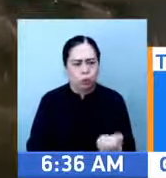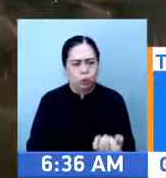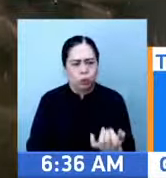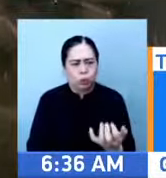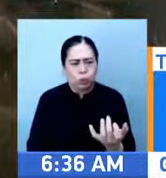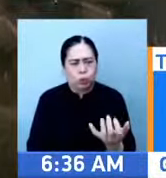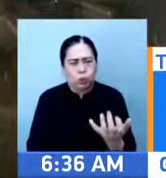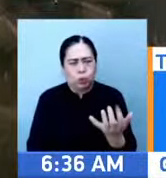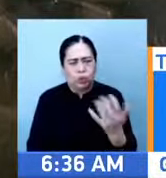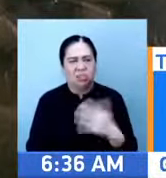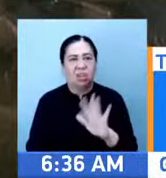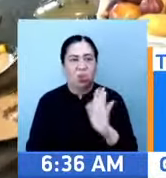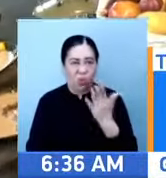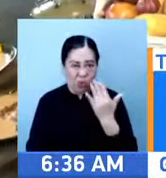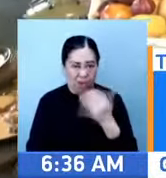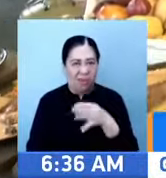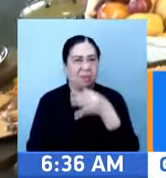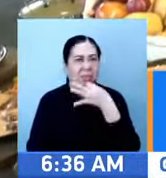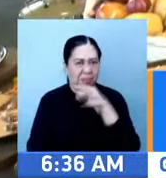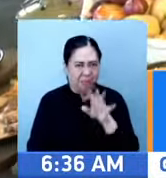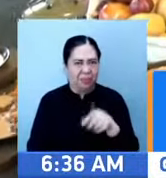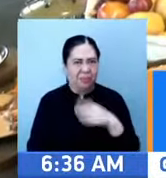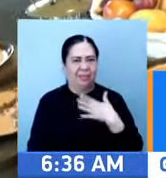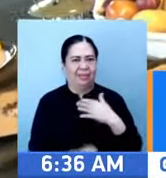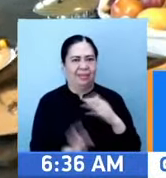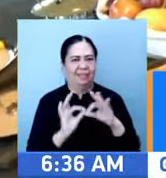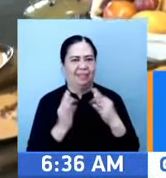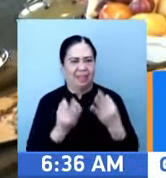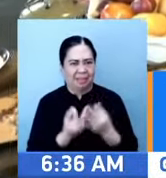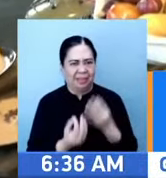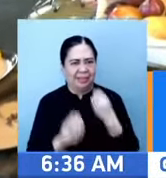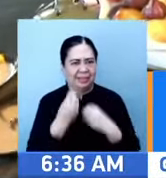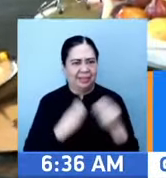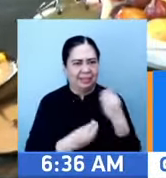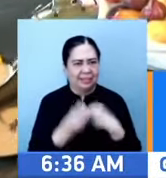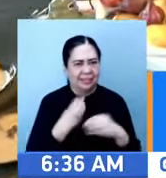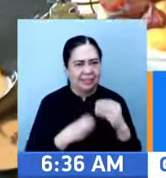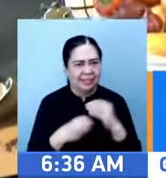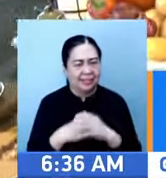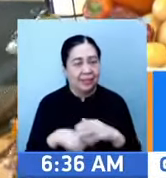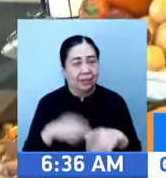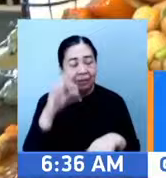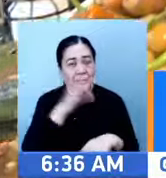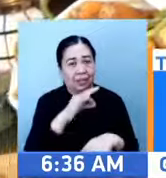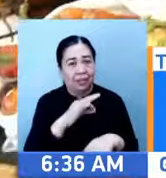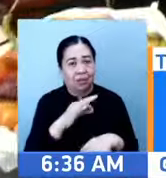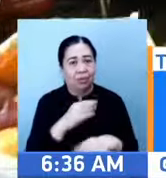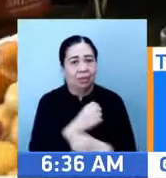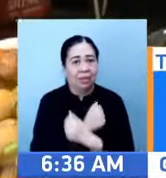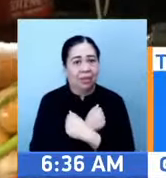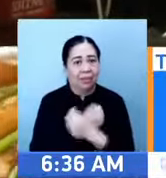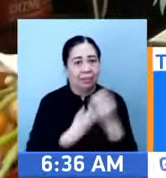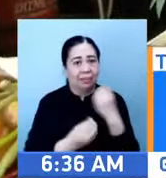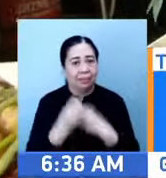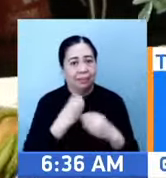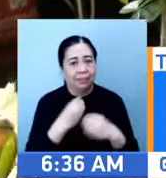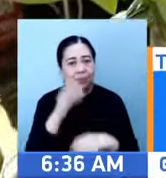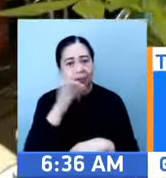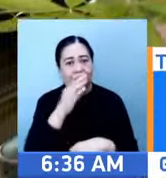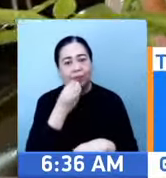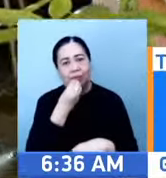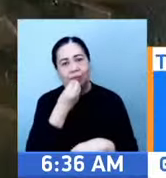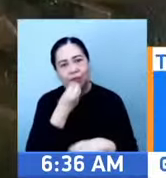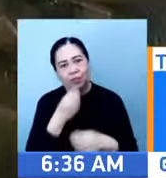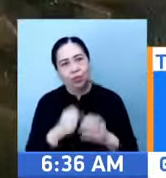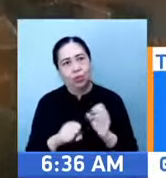ko kumain ng Pilipino. Of course. Diba? And halos lahat sa Pinoy, pamilyang Pinoy, paborito kumain ng Pilipino food. So, ginawa namin,